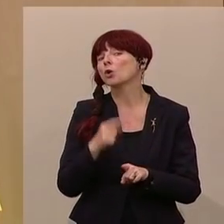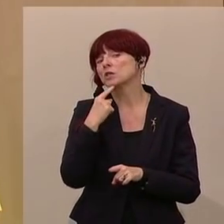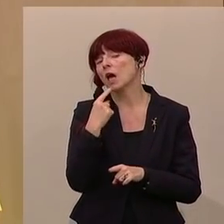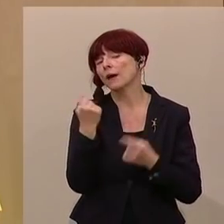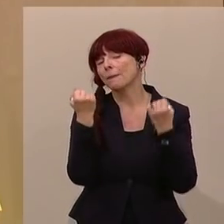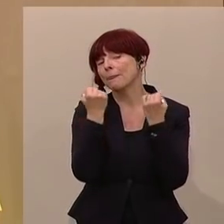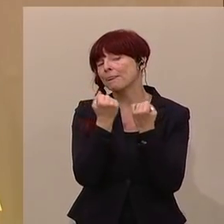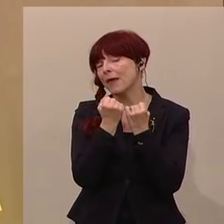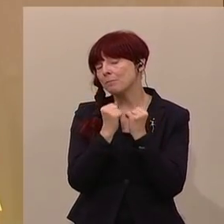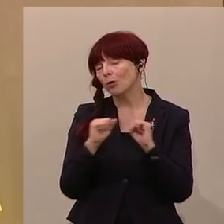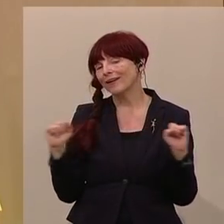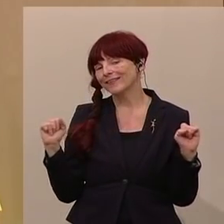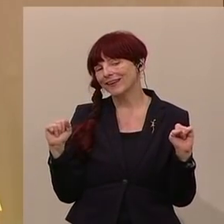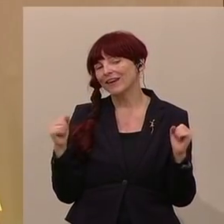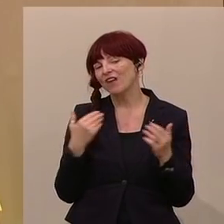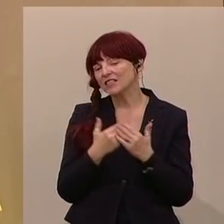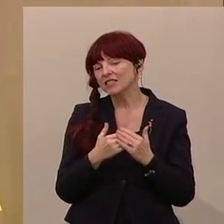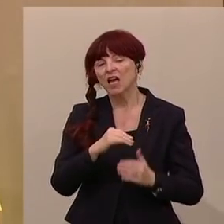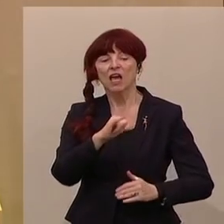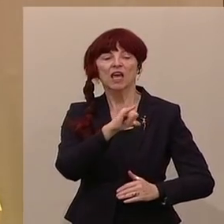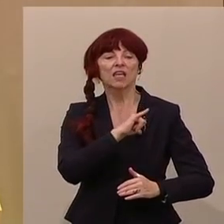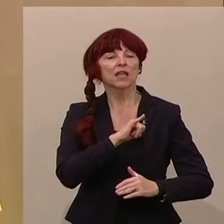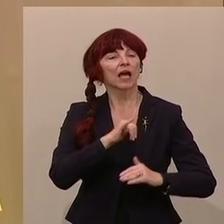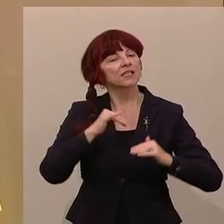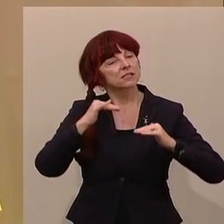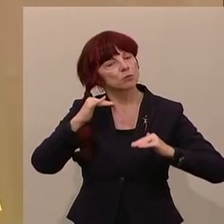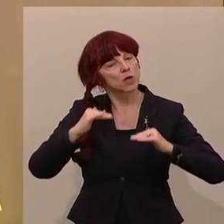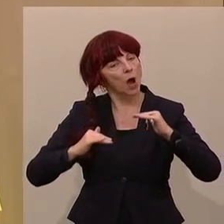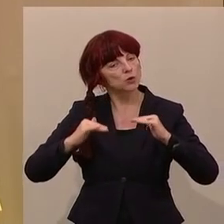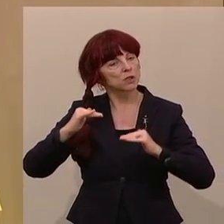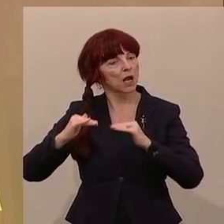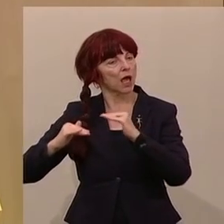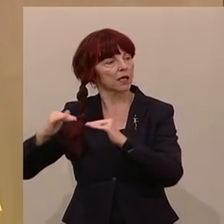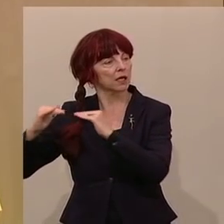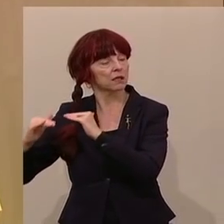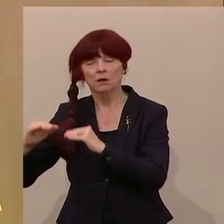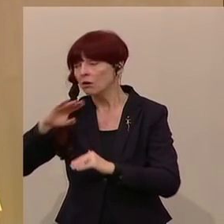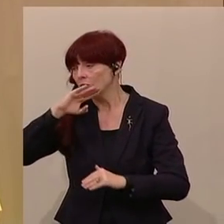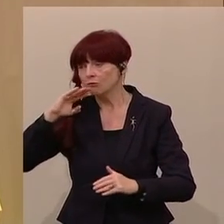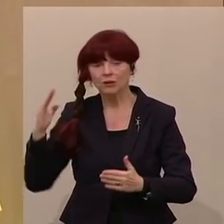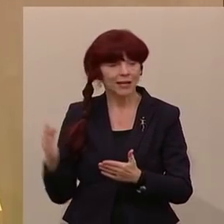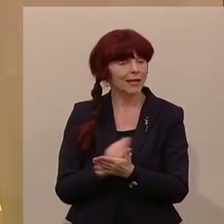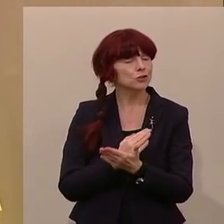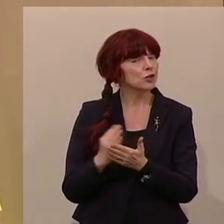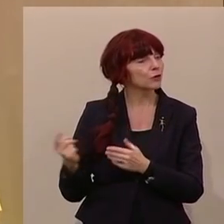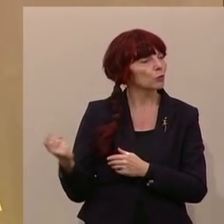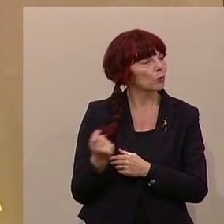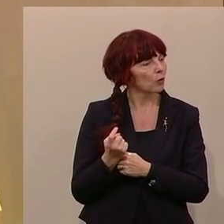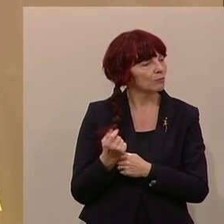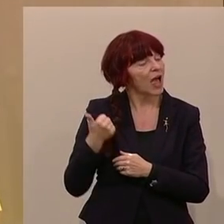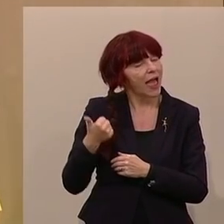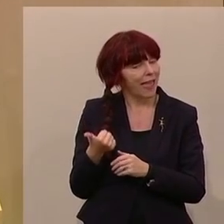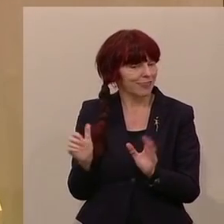Demokratie ist Interessensausgleich. Und natürlich wird es oft bei vielen Entscheidungen so sein, dass es für